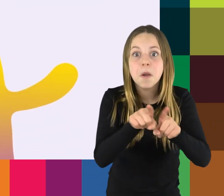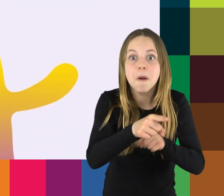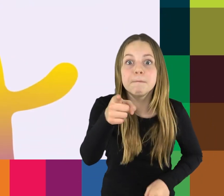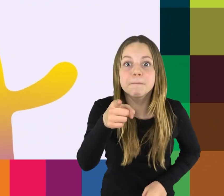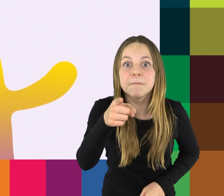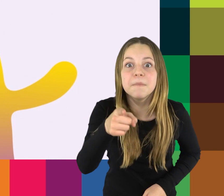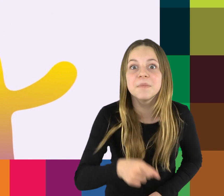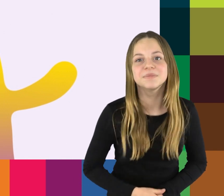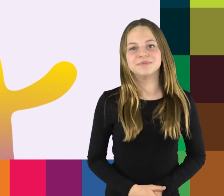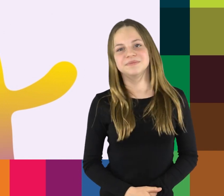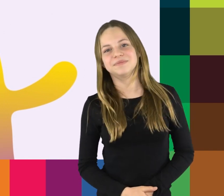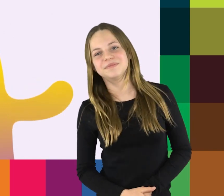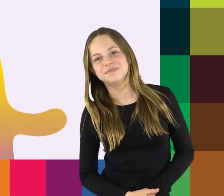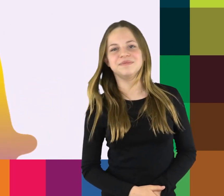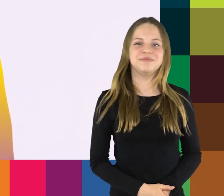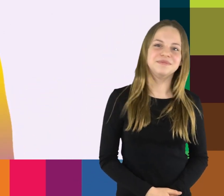tu aimes les histoires?